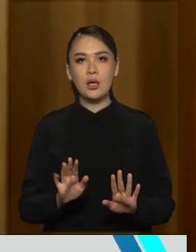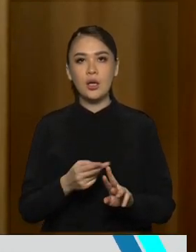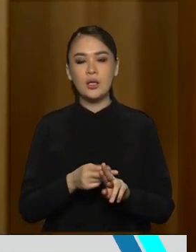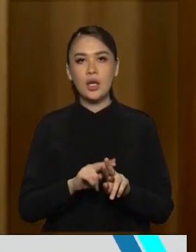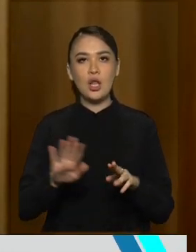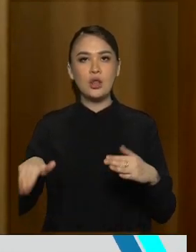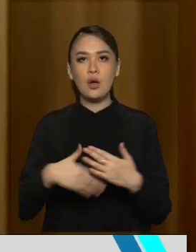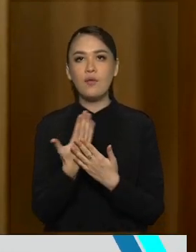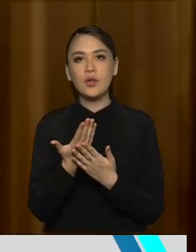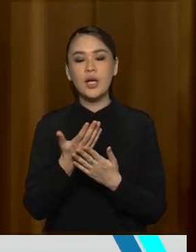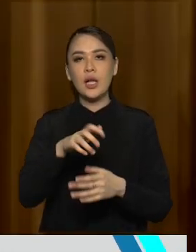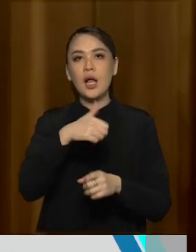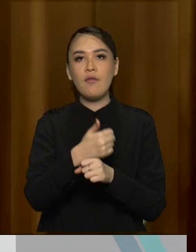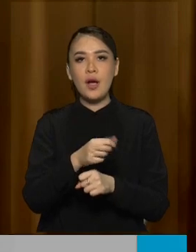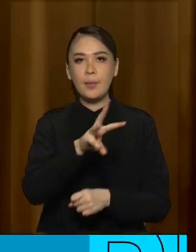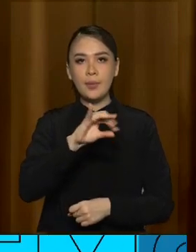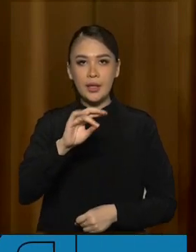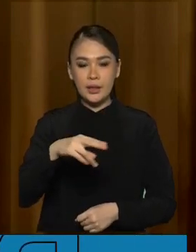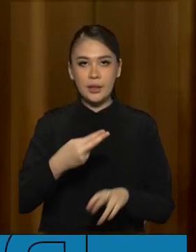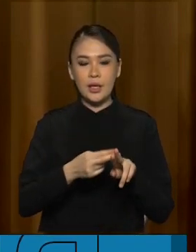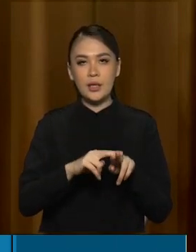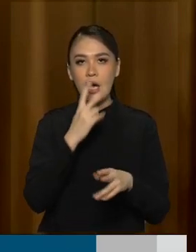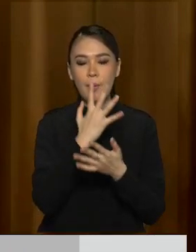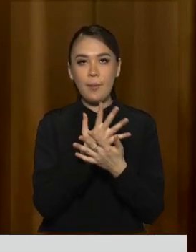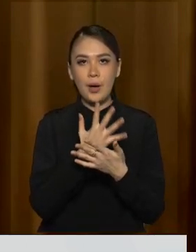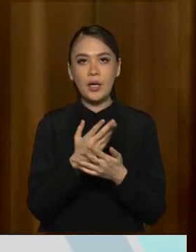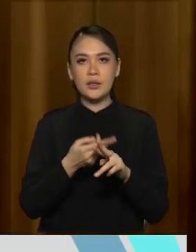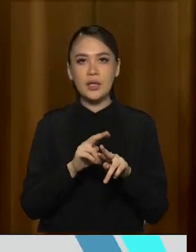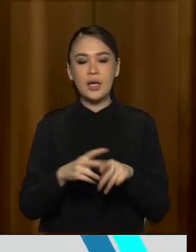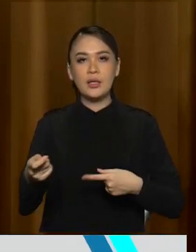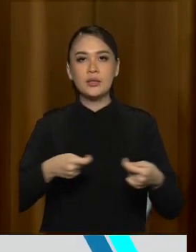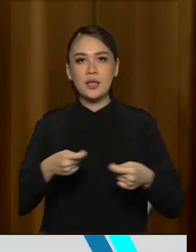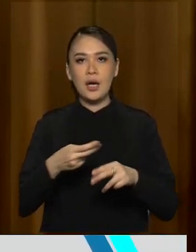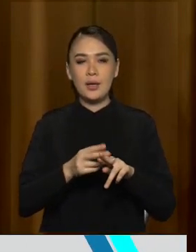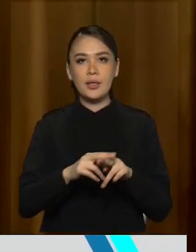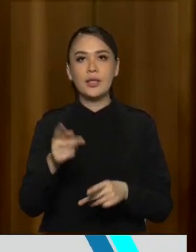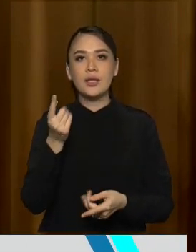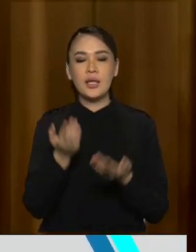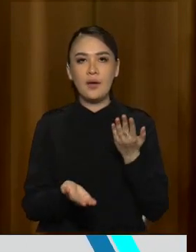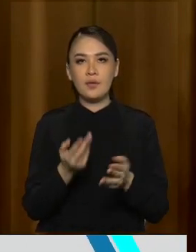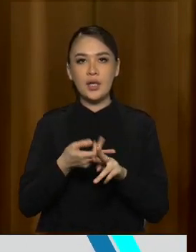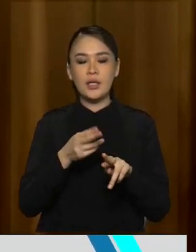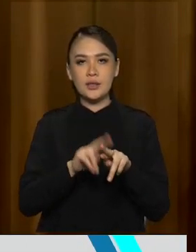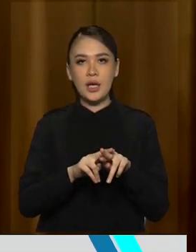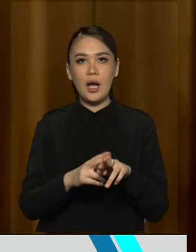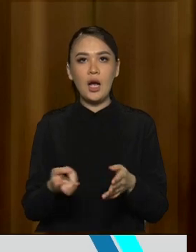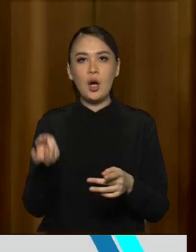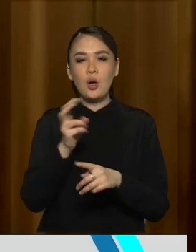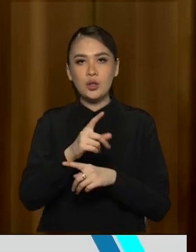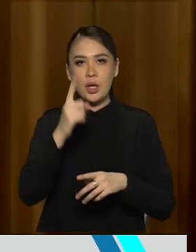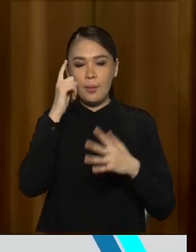новый глава МИДа, да, логика в том, чтобы как бы усилить его международное позиционирование, наверное, плюс, учитывая,